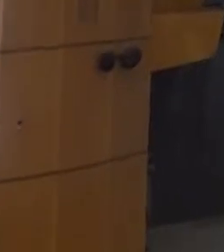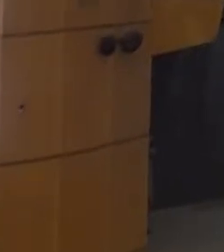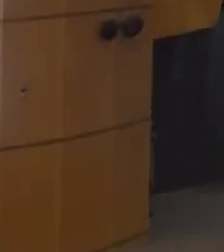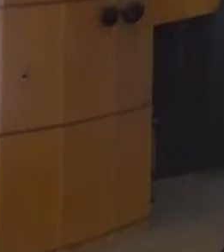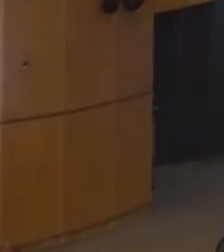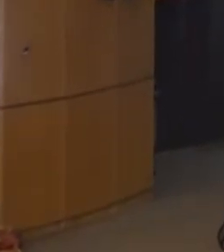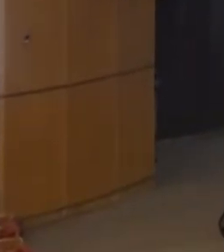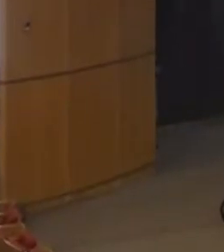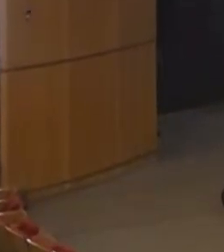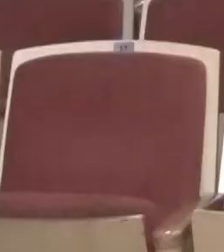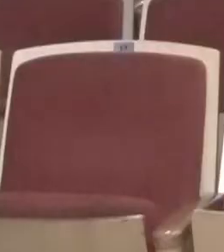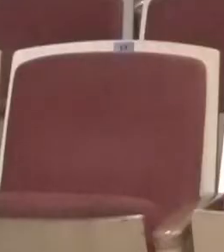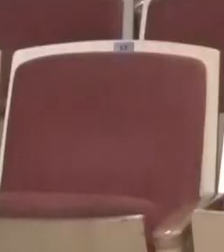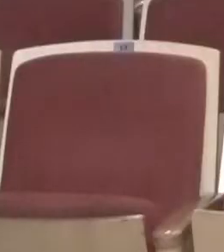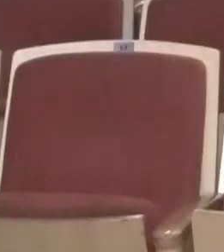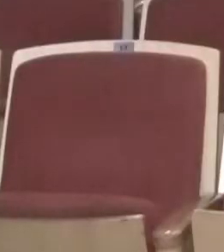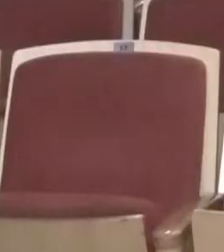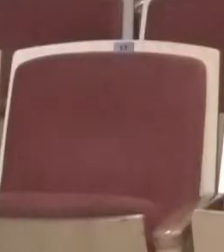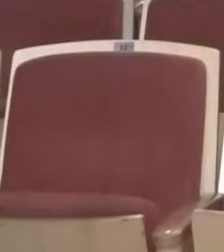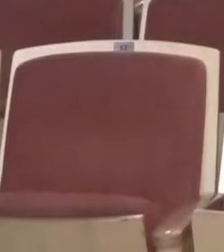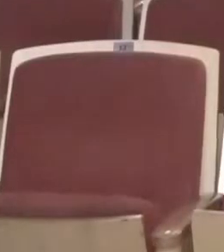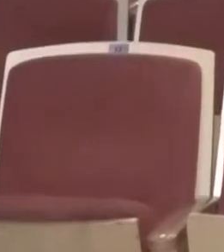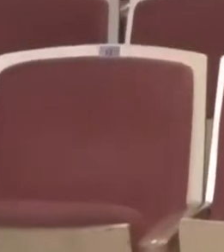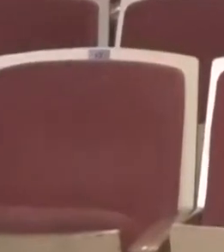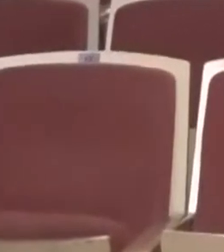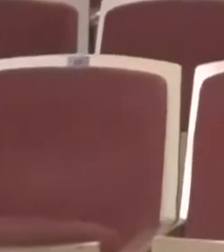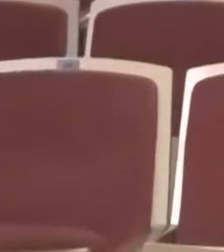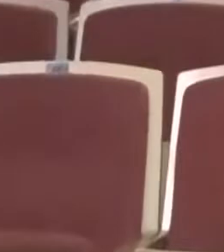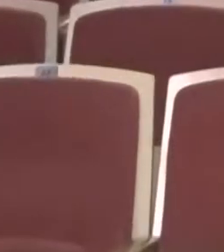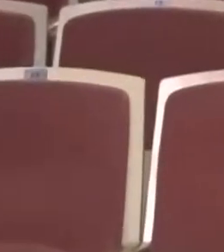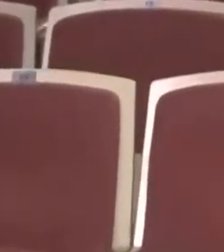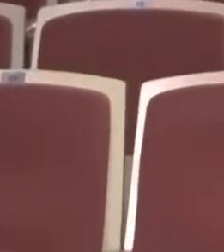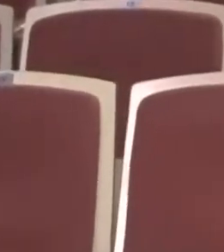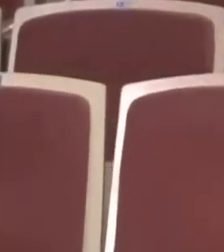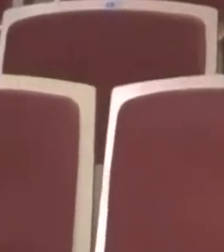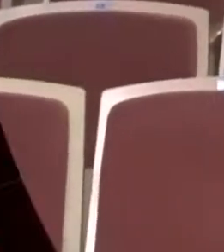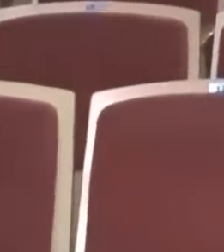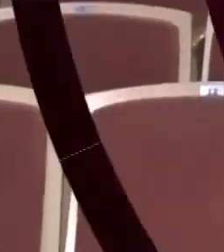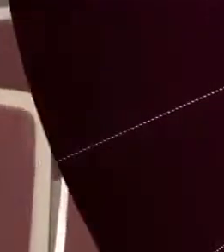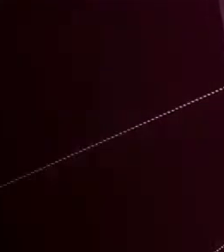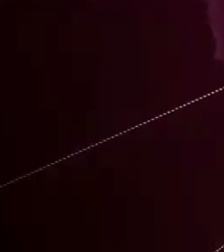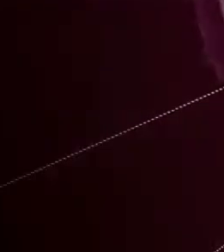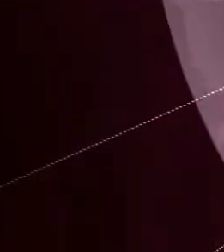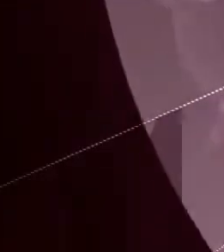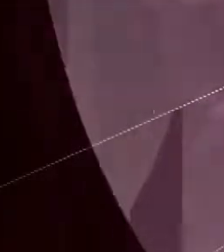в мир искусства. Пустой зал и никаких домашних репетиций. Такова нынешняя реальность.